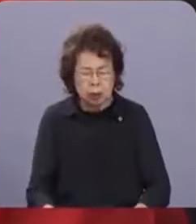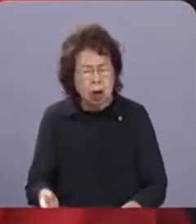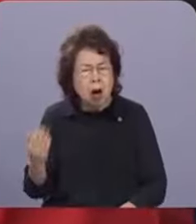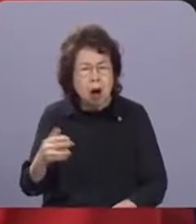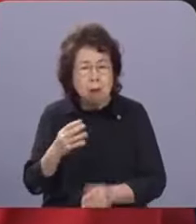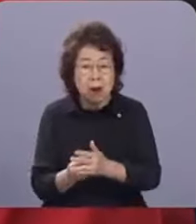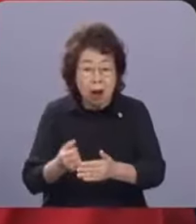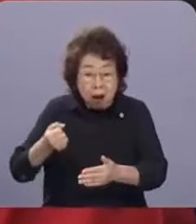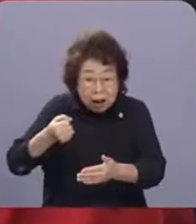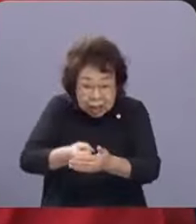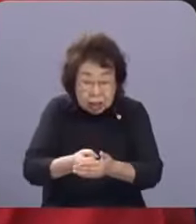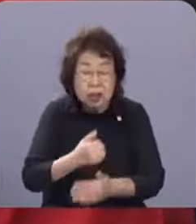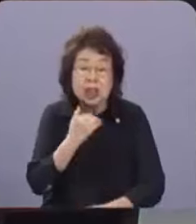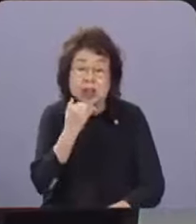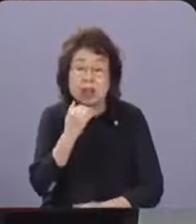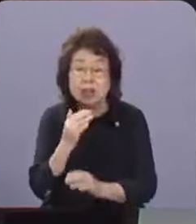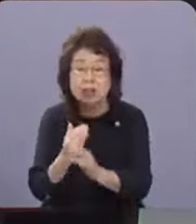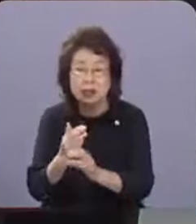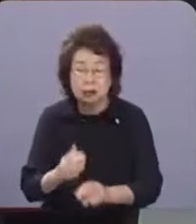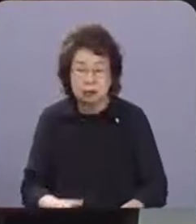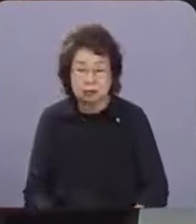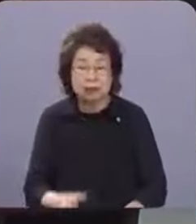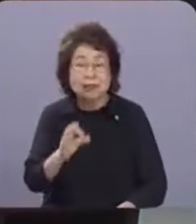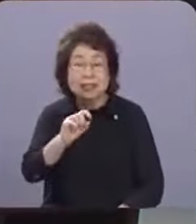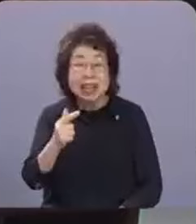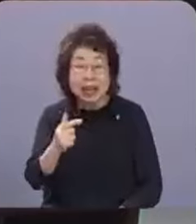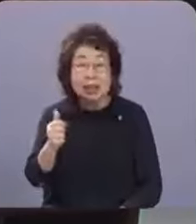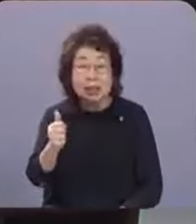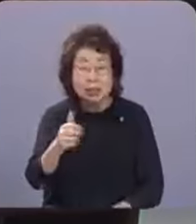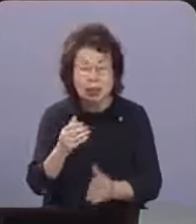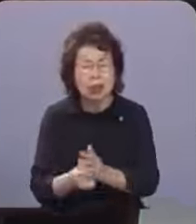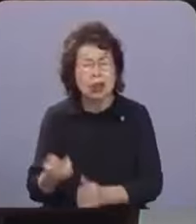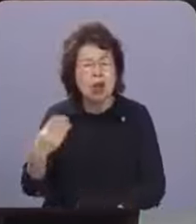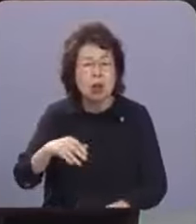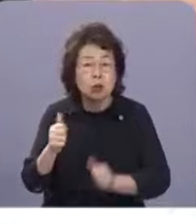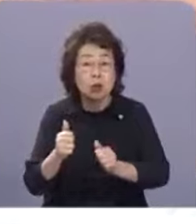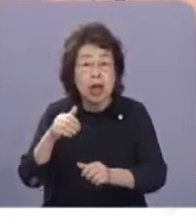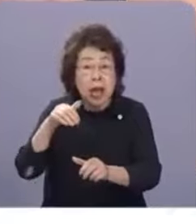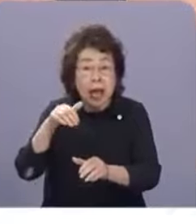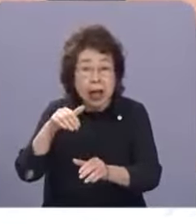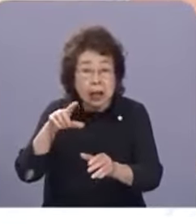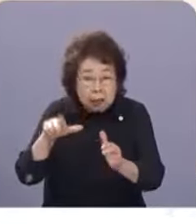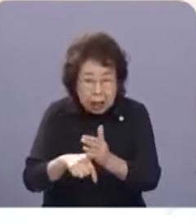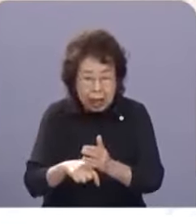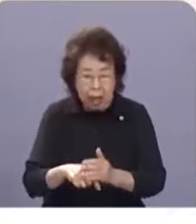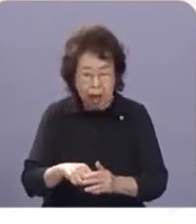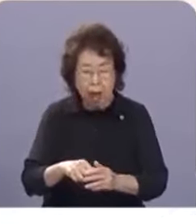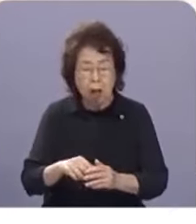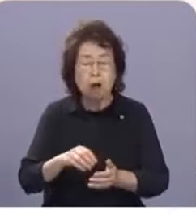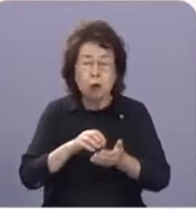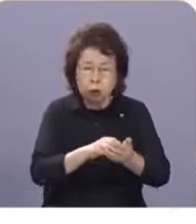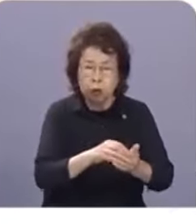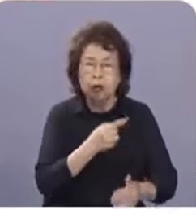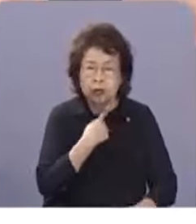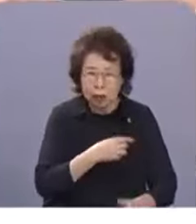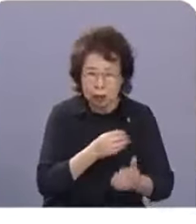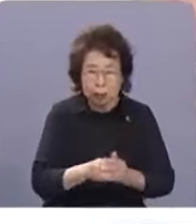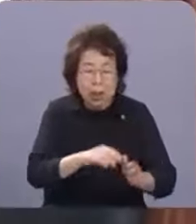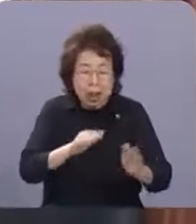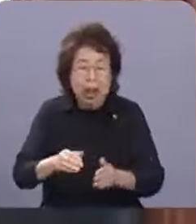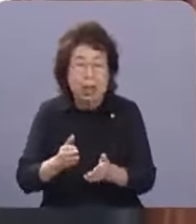최종 결정만 남겨두었습니다 안전 의원은 21대 국회 전단기 농해수위원 소속이었고 당시